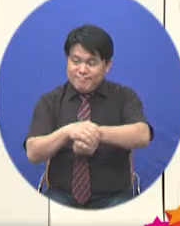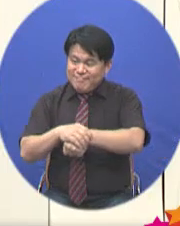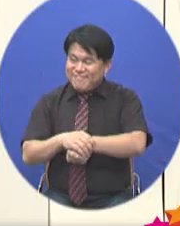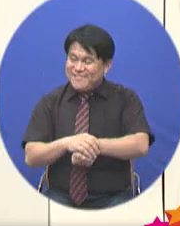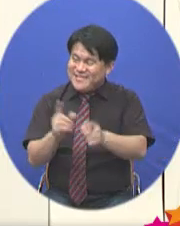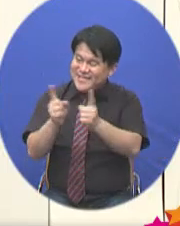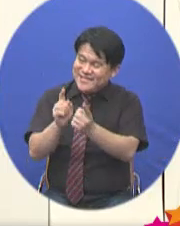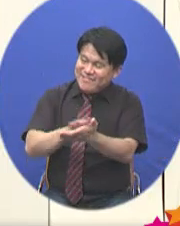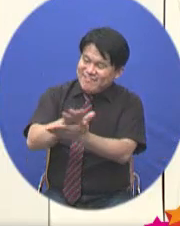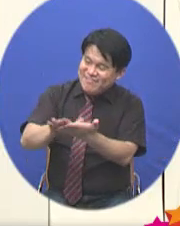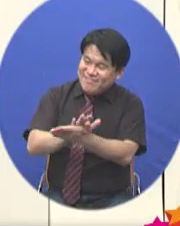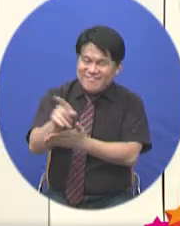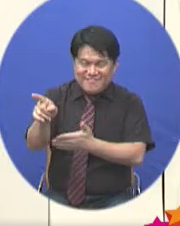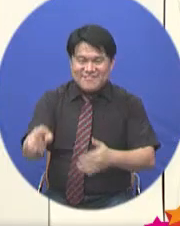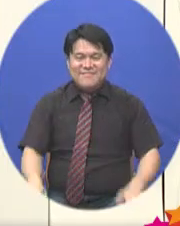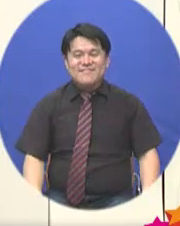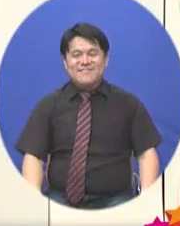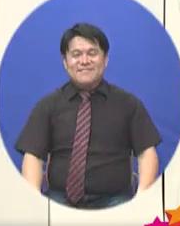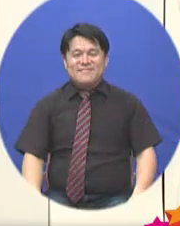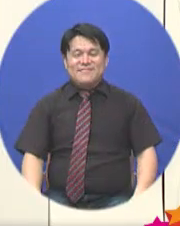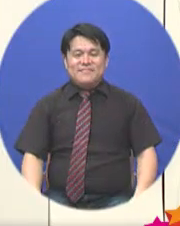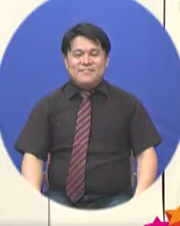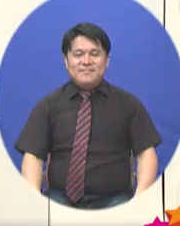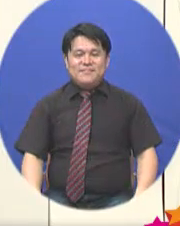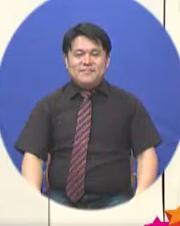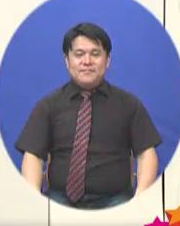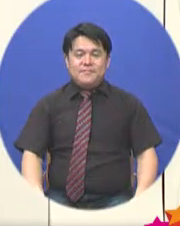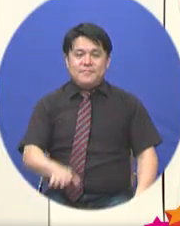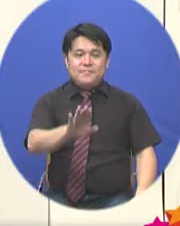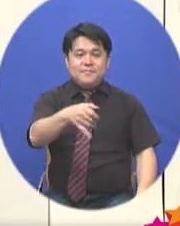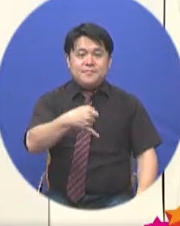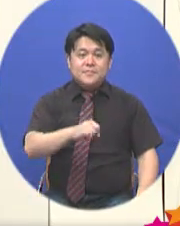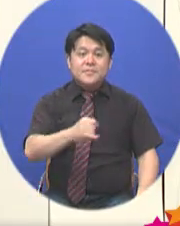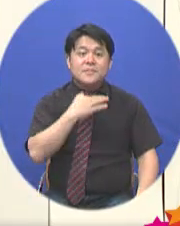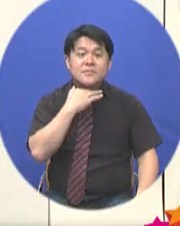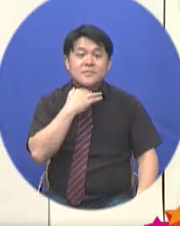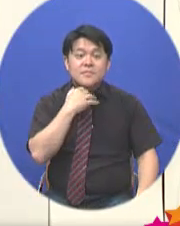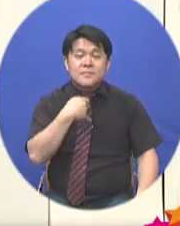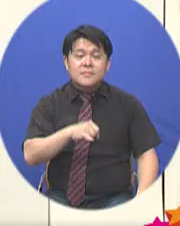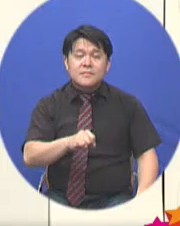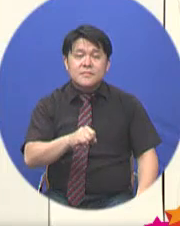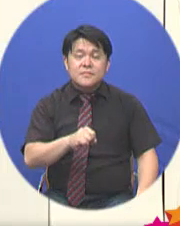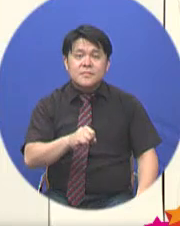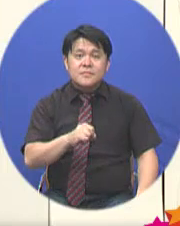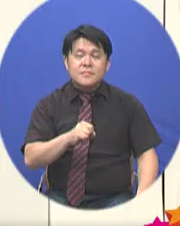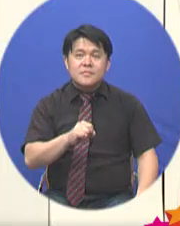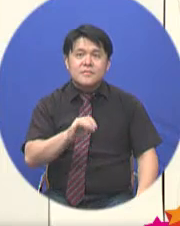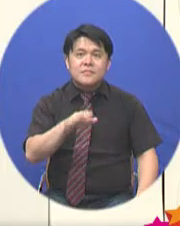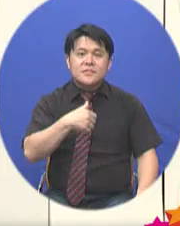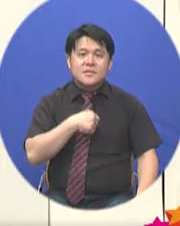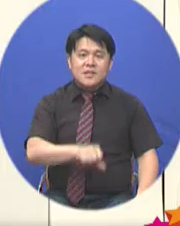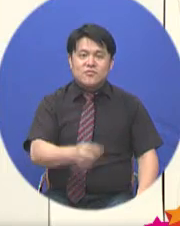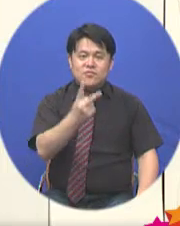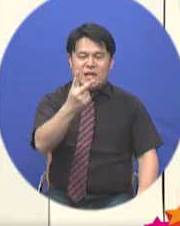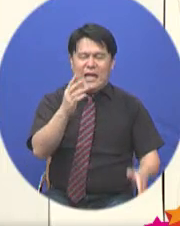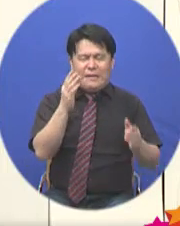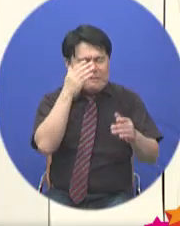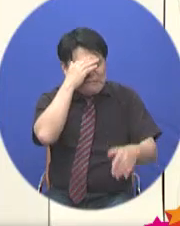이제 그때 이제 가는 거죠. 그러니까. 최미라님, 따님이 지금 몇 살이 제일 큰 애죠? 저 아들만